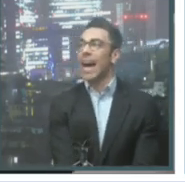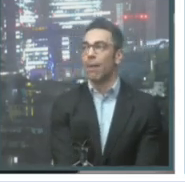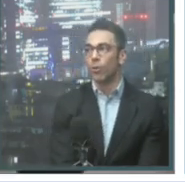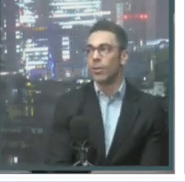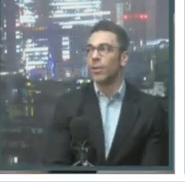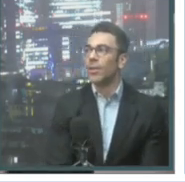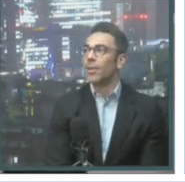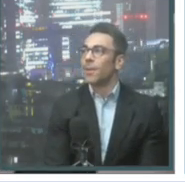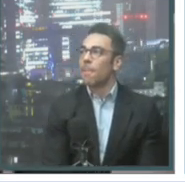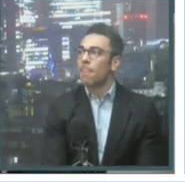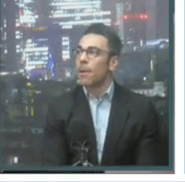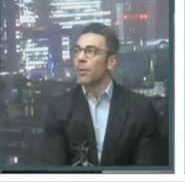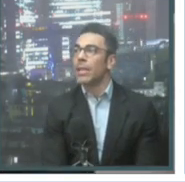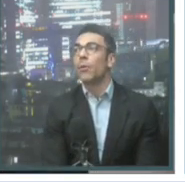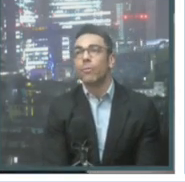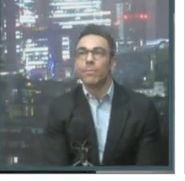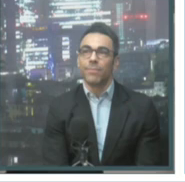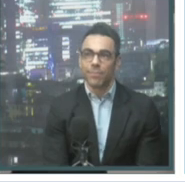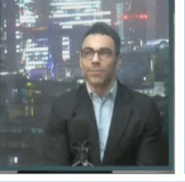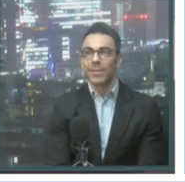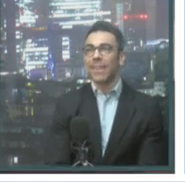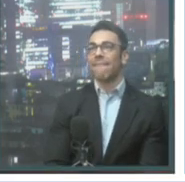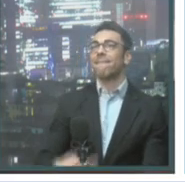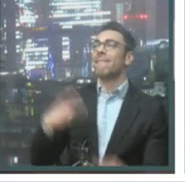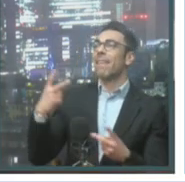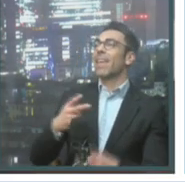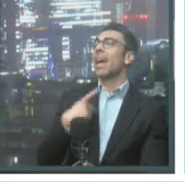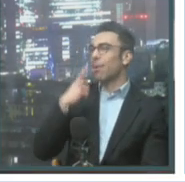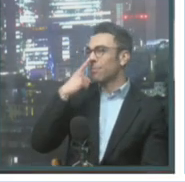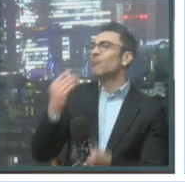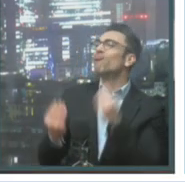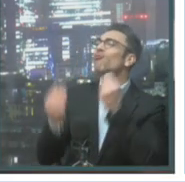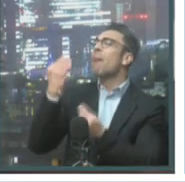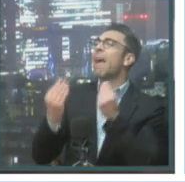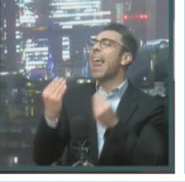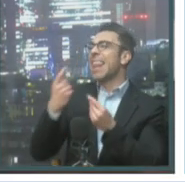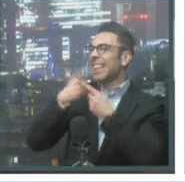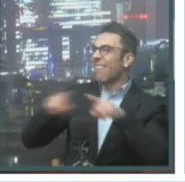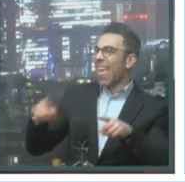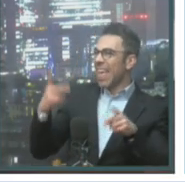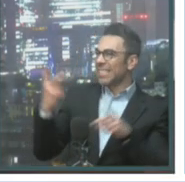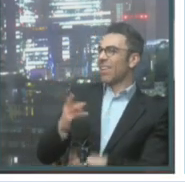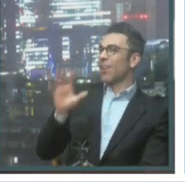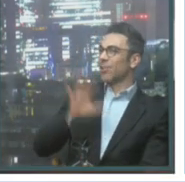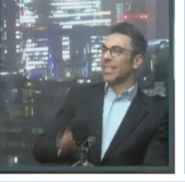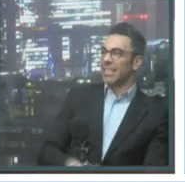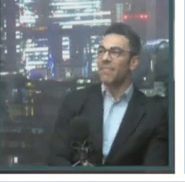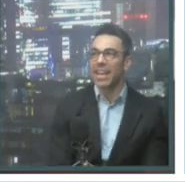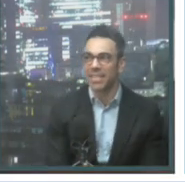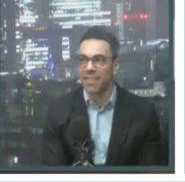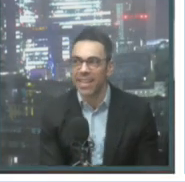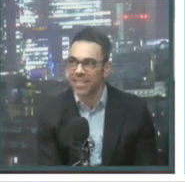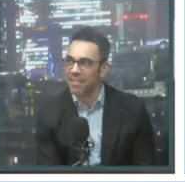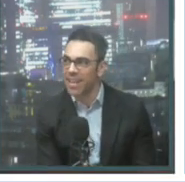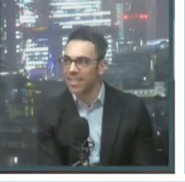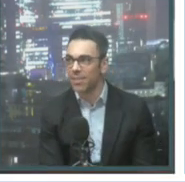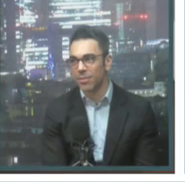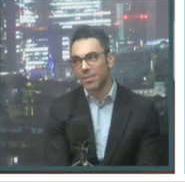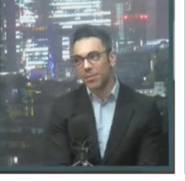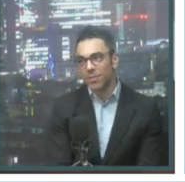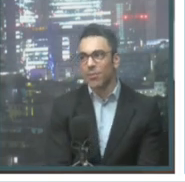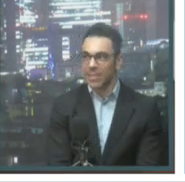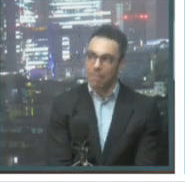viviamo qui nemico un po i gemelli diversi infatti se trovate spesso e volentieri diversi diversi diversi